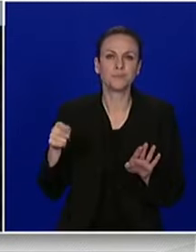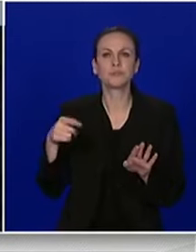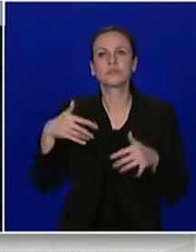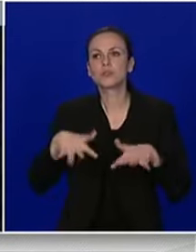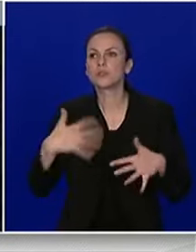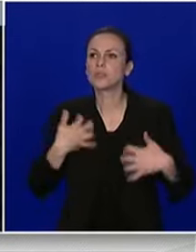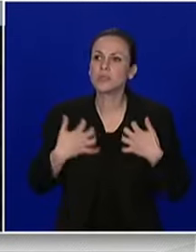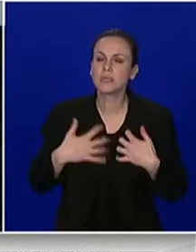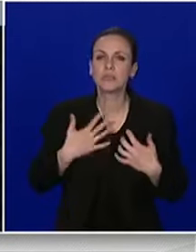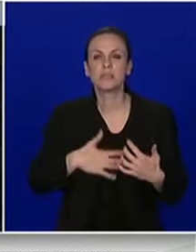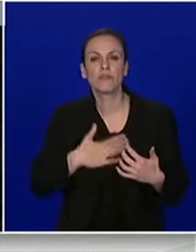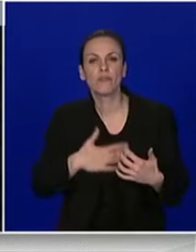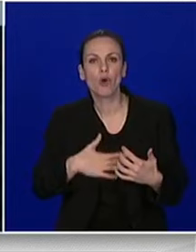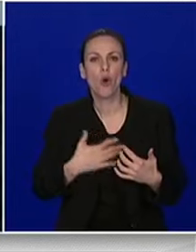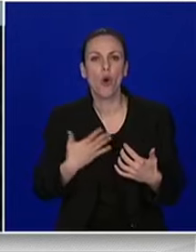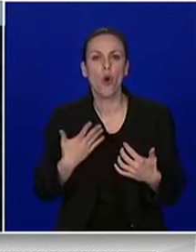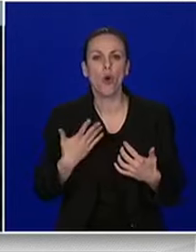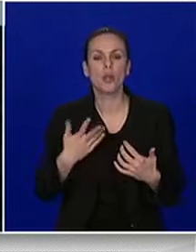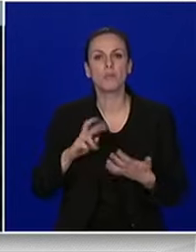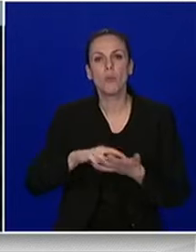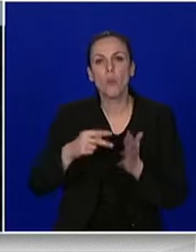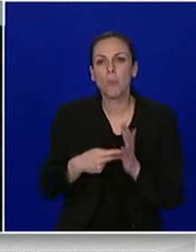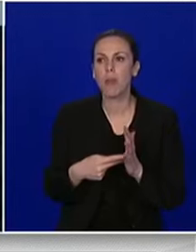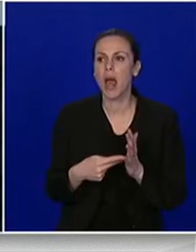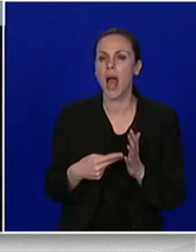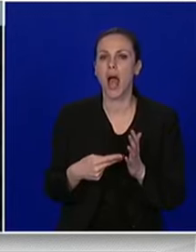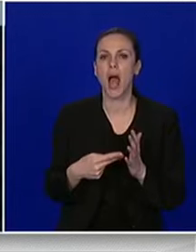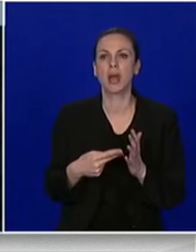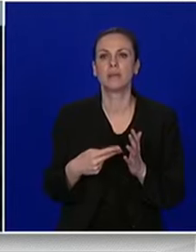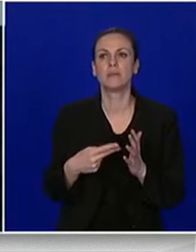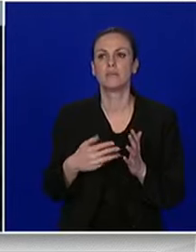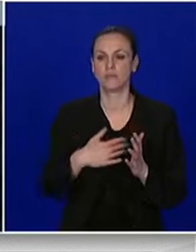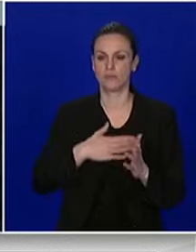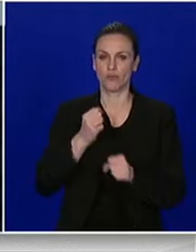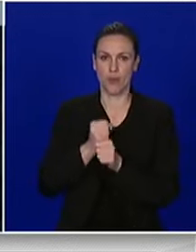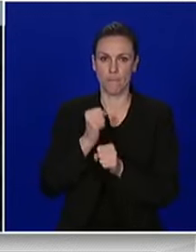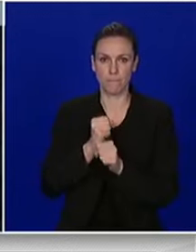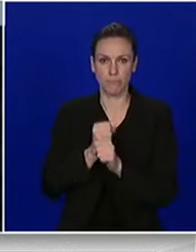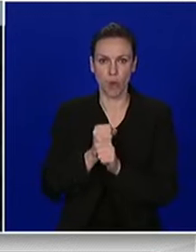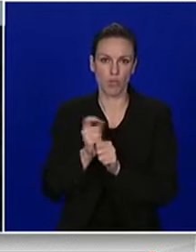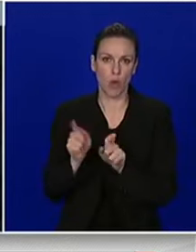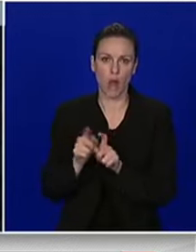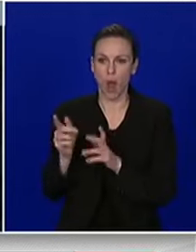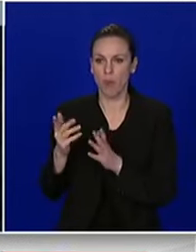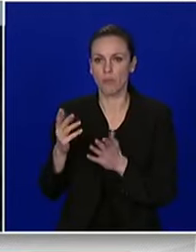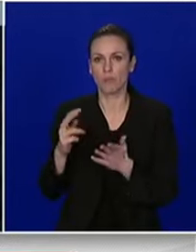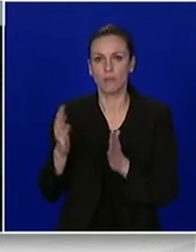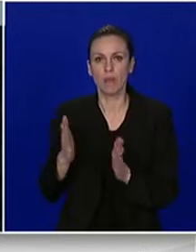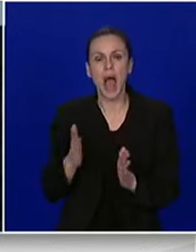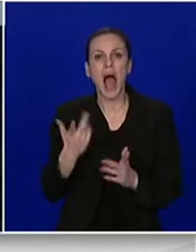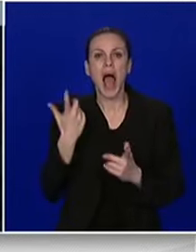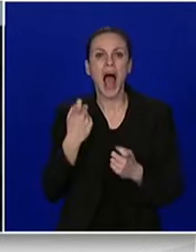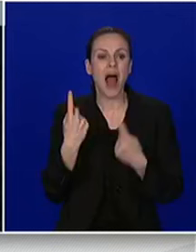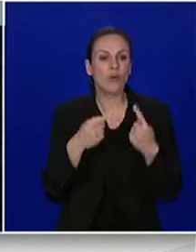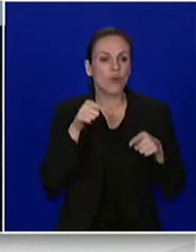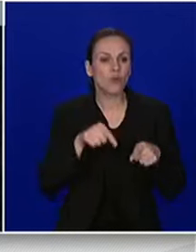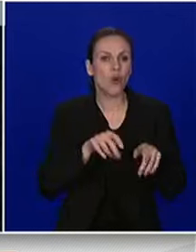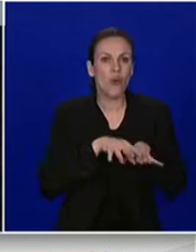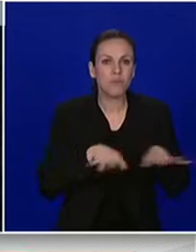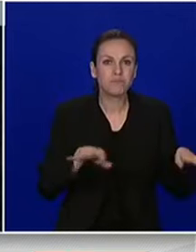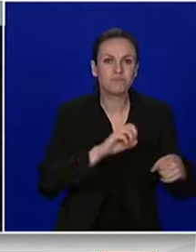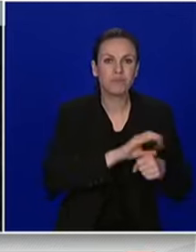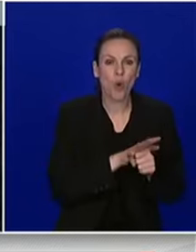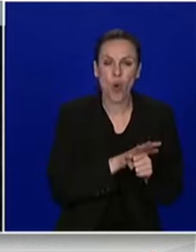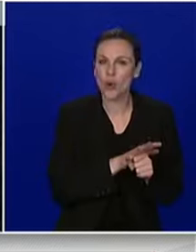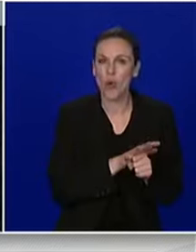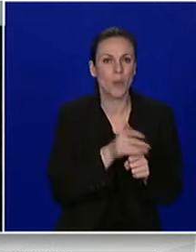se planira poslovanje, međutim ono u uvjetima pandemije gotovo da